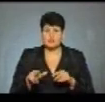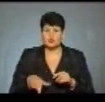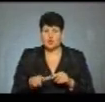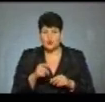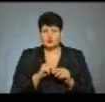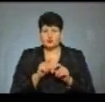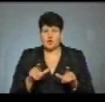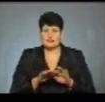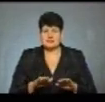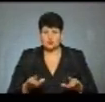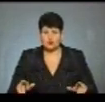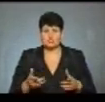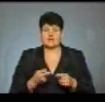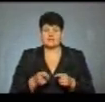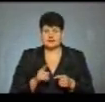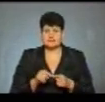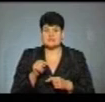школи, садочки, бо це